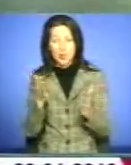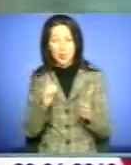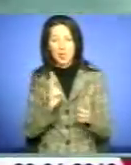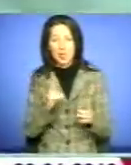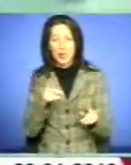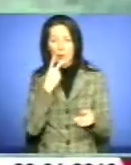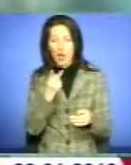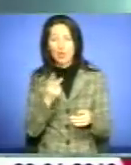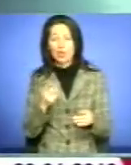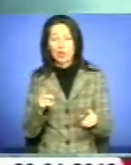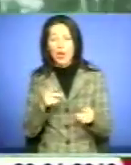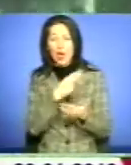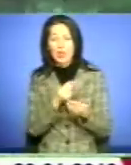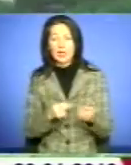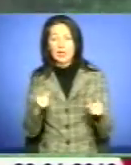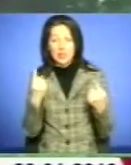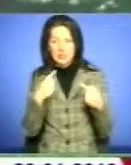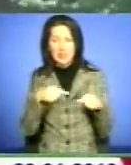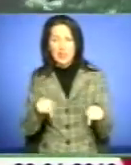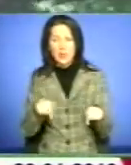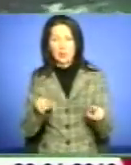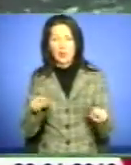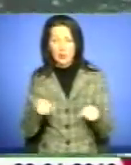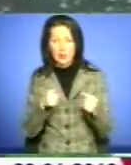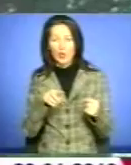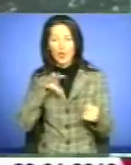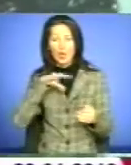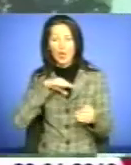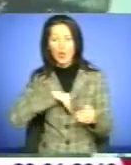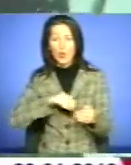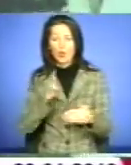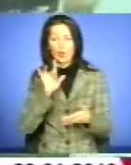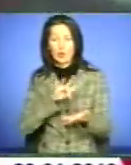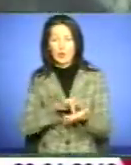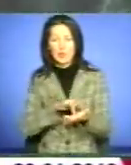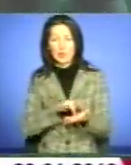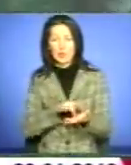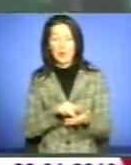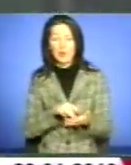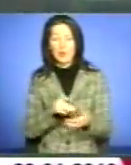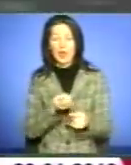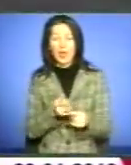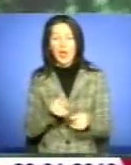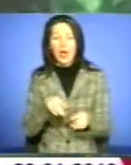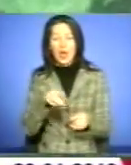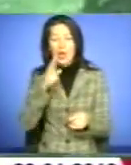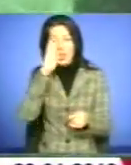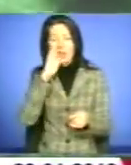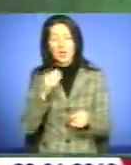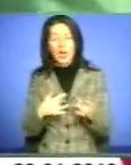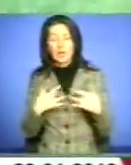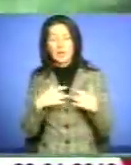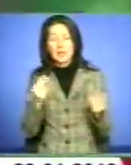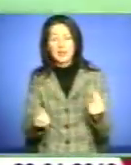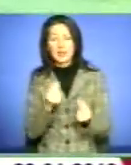Духовного центру Західної України. Євген Лацік зіграв монаха в одному з епізодів стрічки. Це його дебют на екрані. Зізнається,